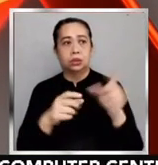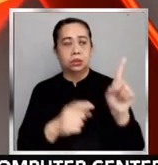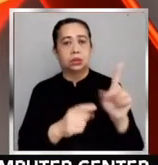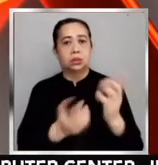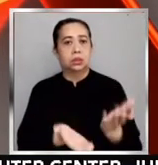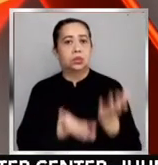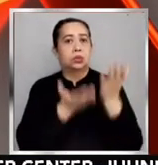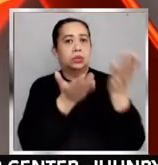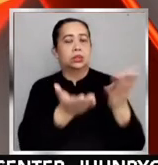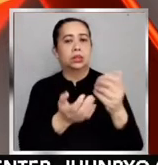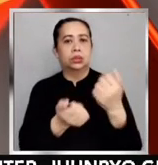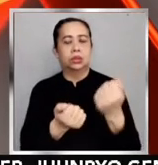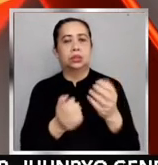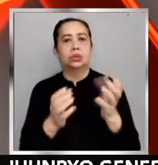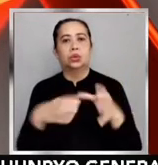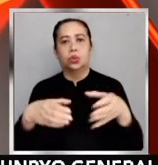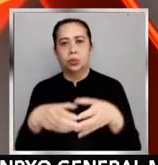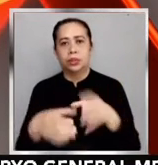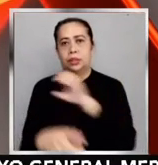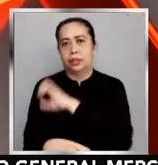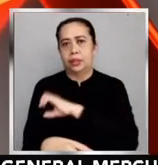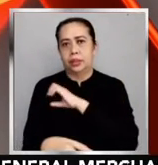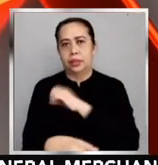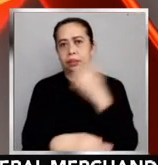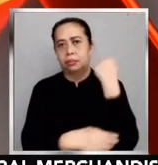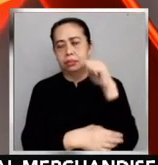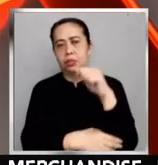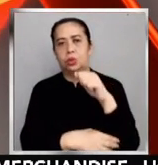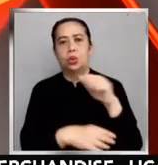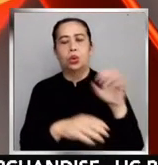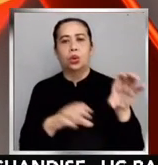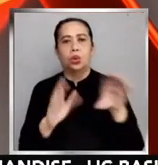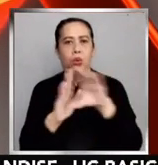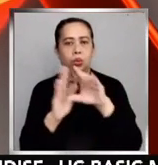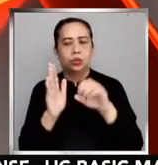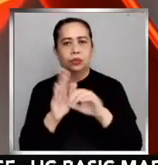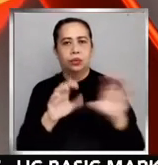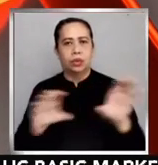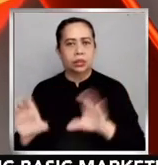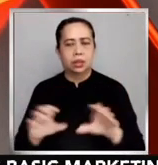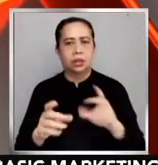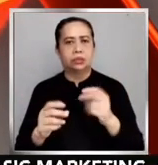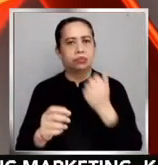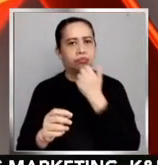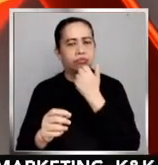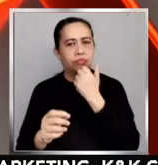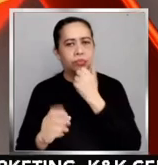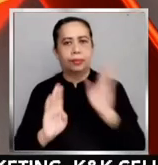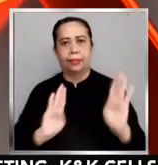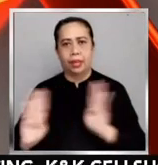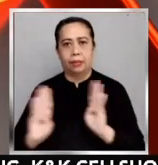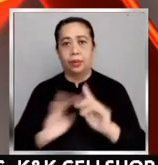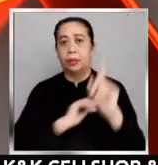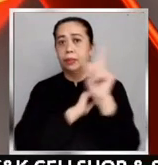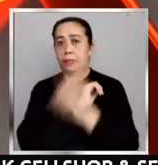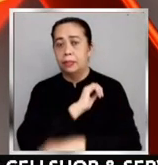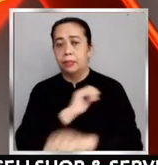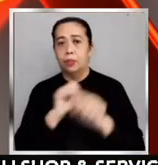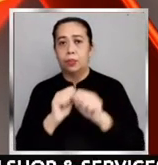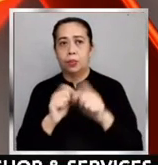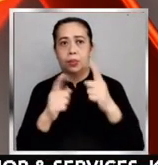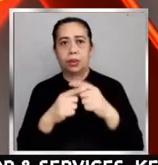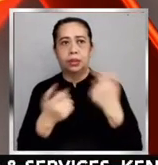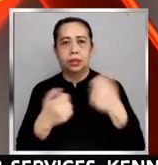ng Committee on Ethics sa paglabag ng Code of Conduct at Disorderly Behavior. Ang parusa, maaaring censure or